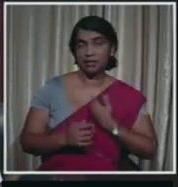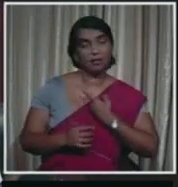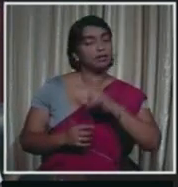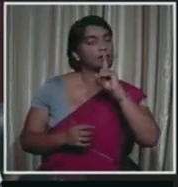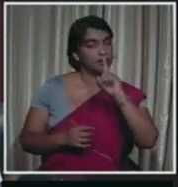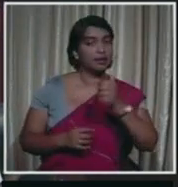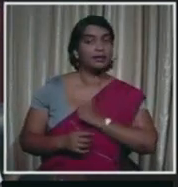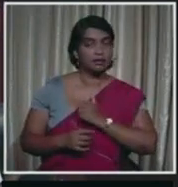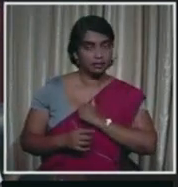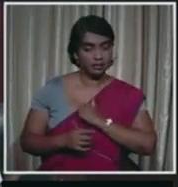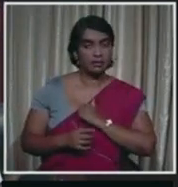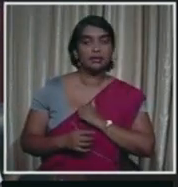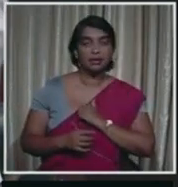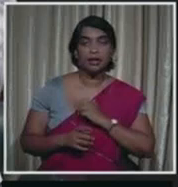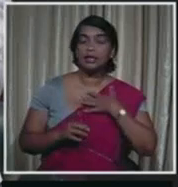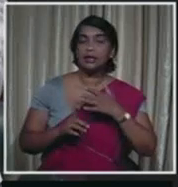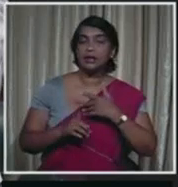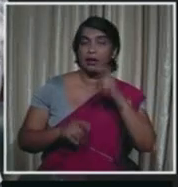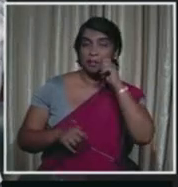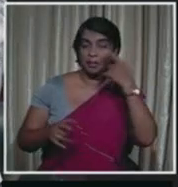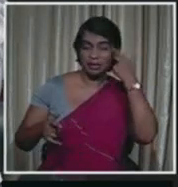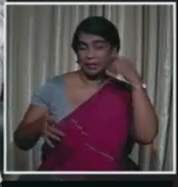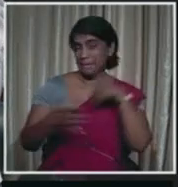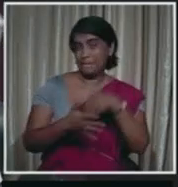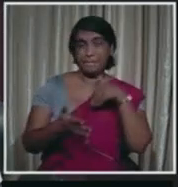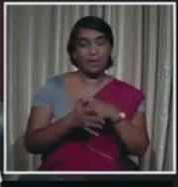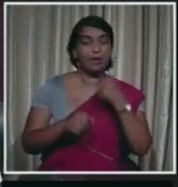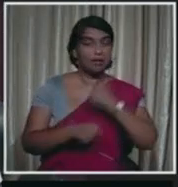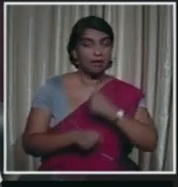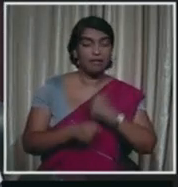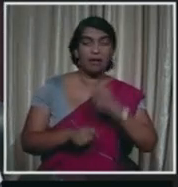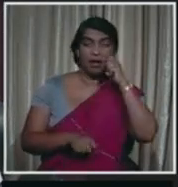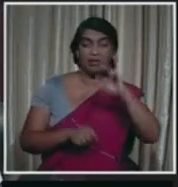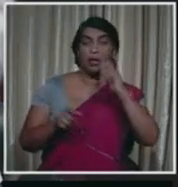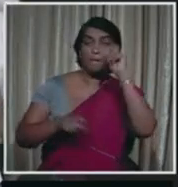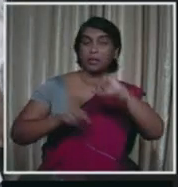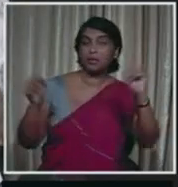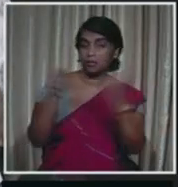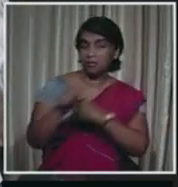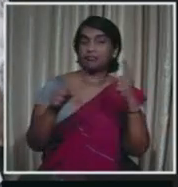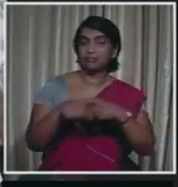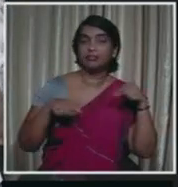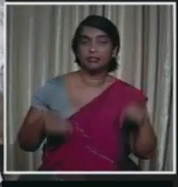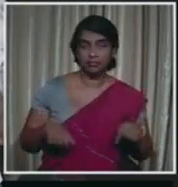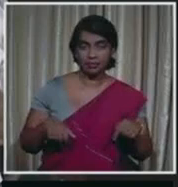කැමති දැන් ජන පීඩක ආණ්ඩුව අද ජන ඝාතක ආණ්ඩුවක් වෙලා